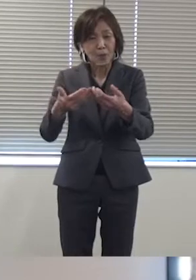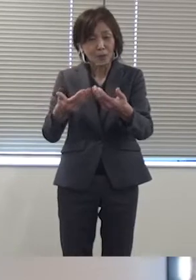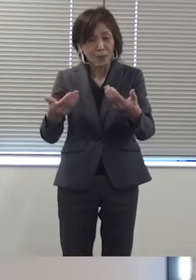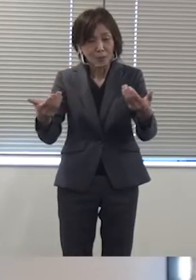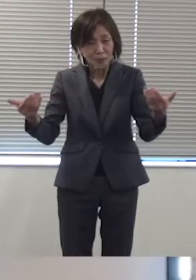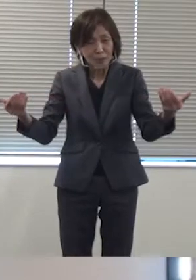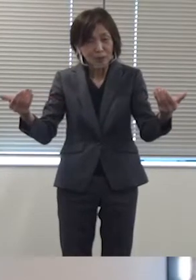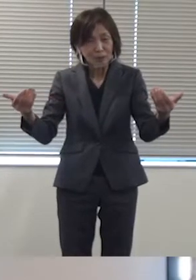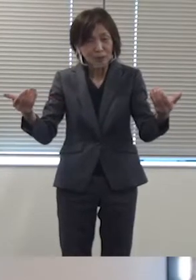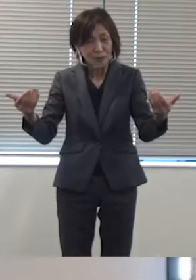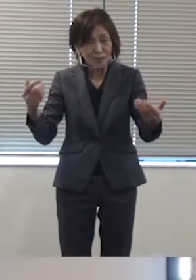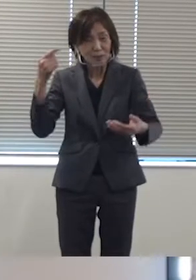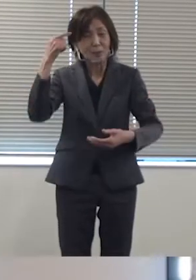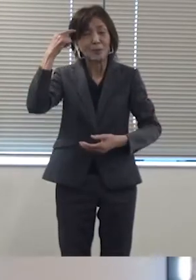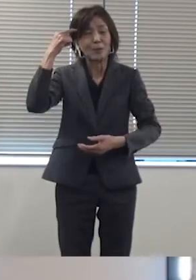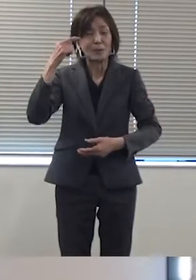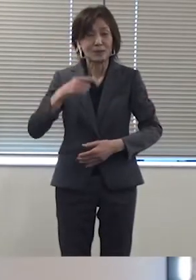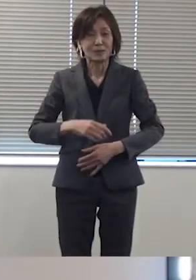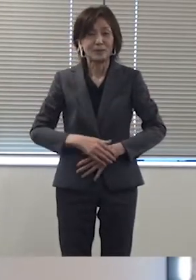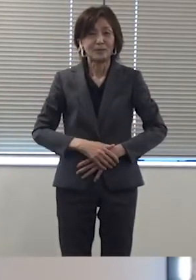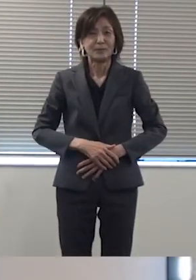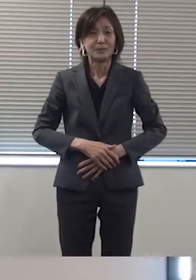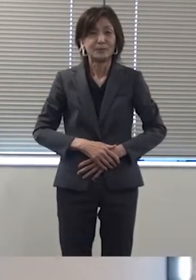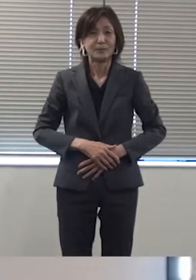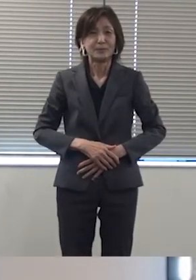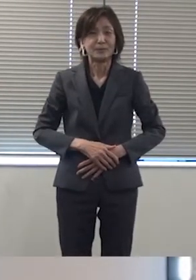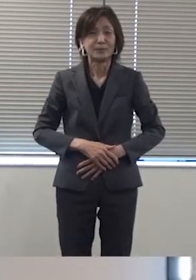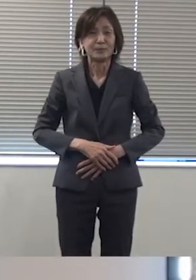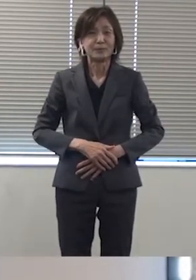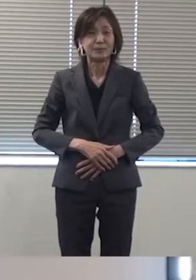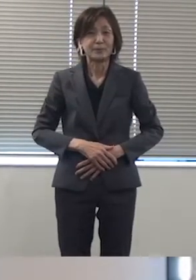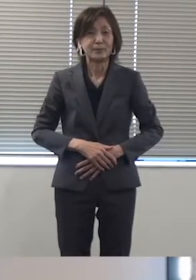これは、この増額というのは、そのカルポートの回収